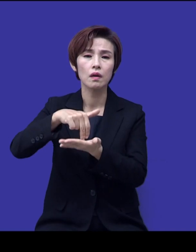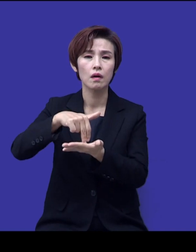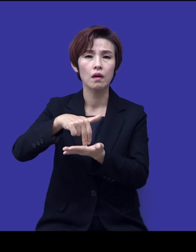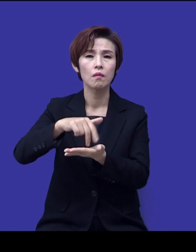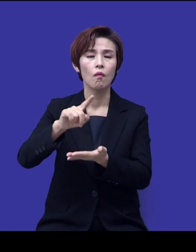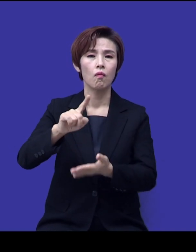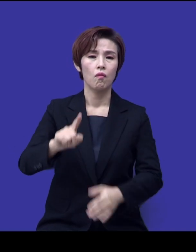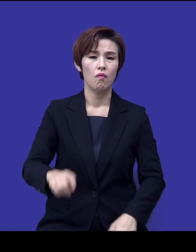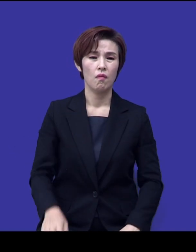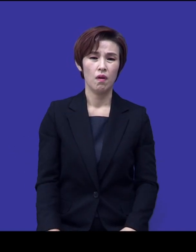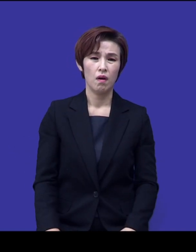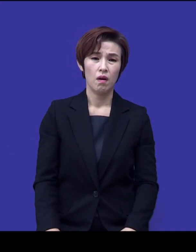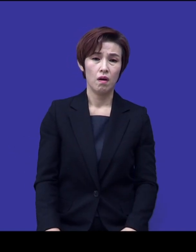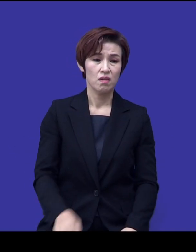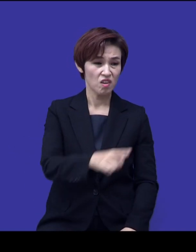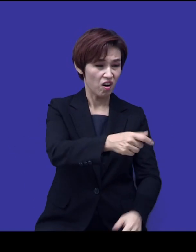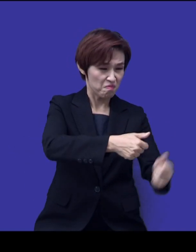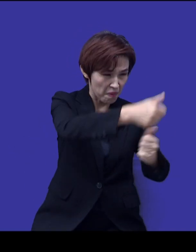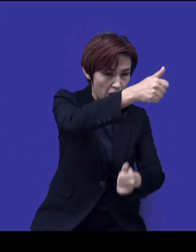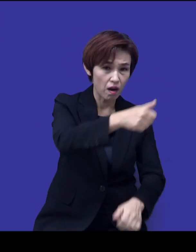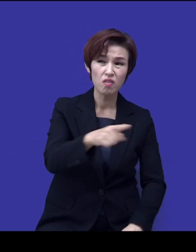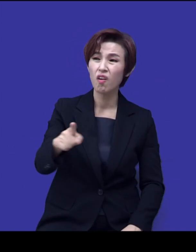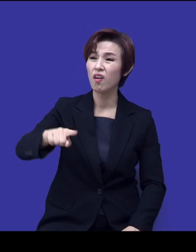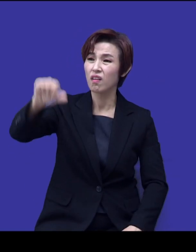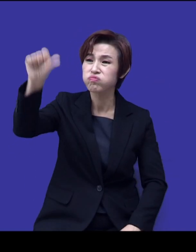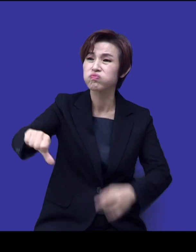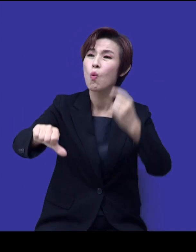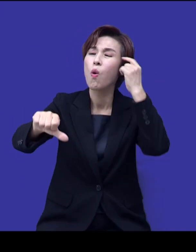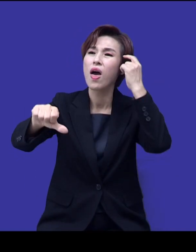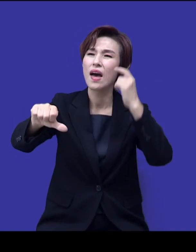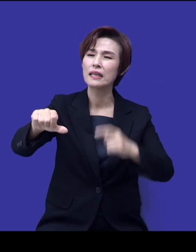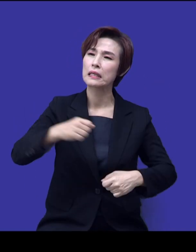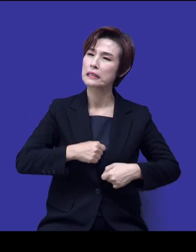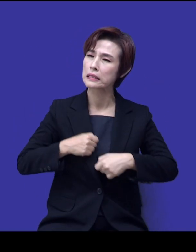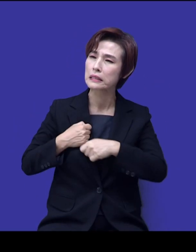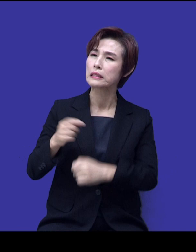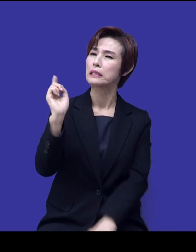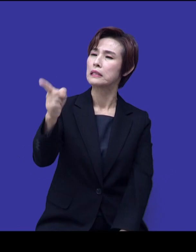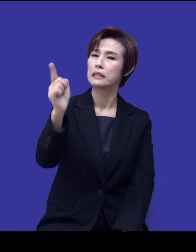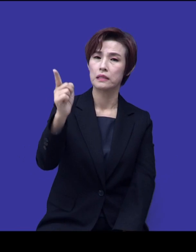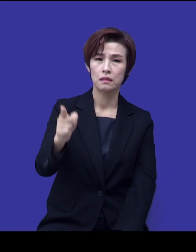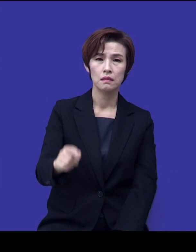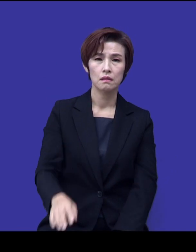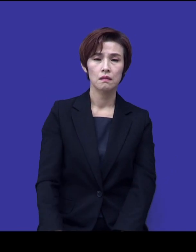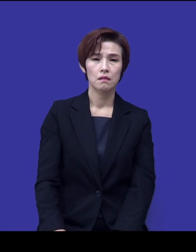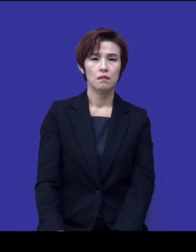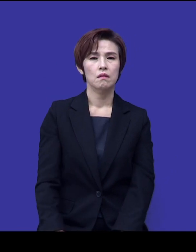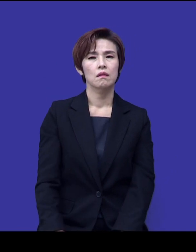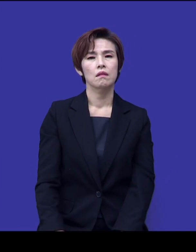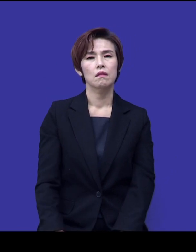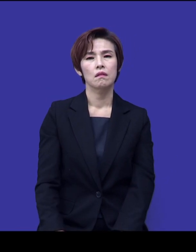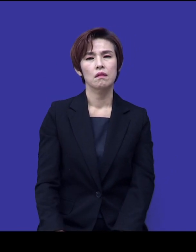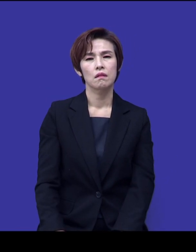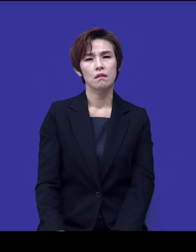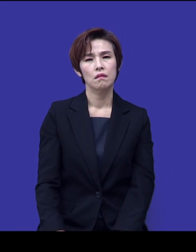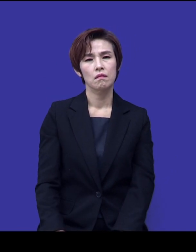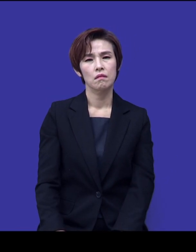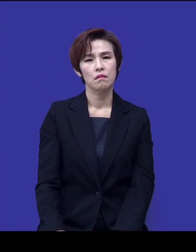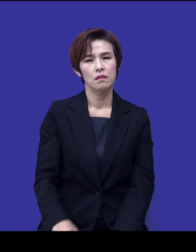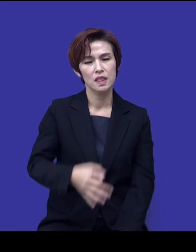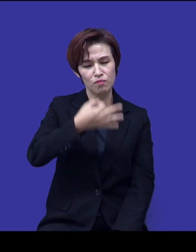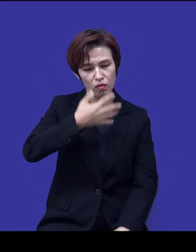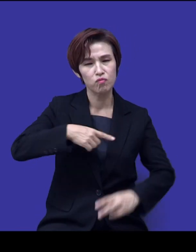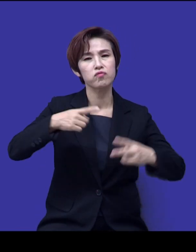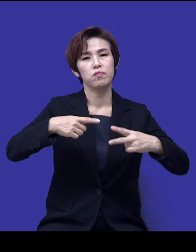주변에서 그런데 쟤를 극복을 하는데 너는 왜 못해? 넌 네가 게을러서 그래 이놈아. 아. 그 장애 두 번 죽이는 거잖아요. 근데